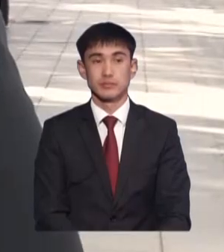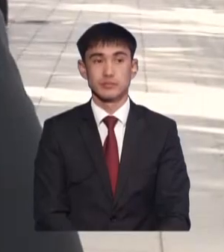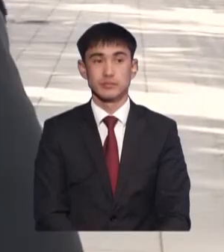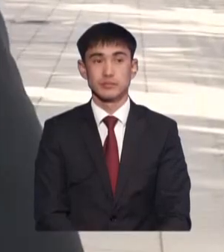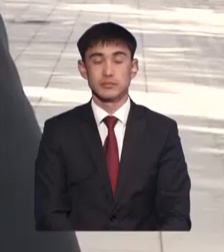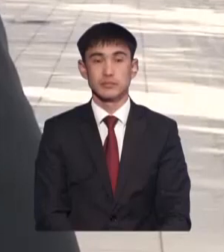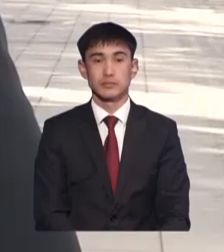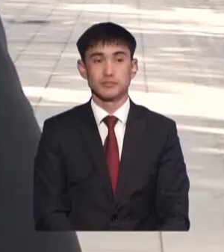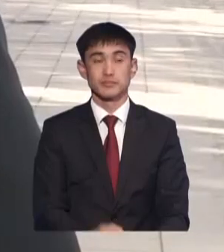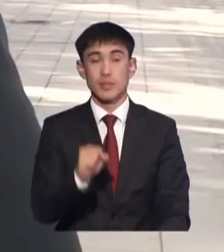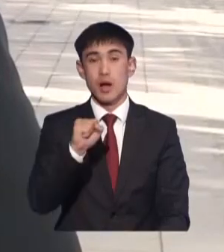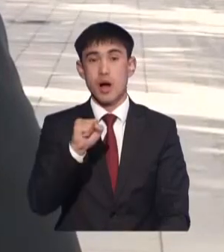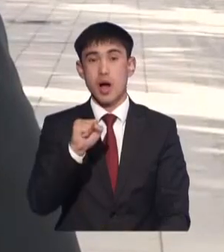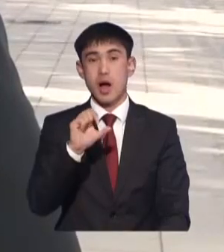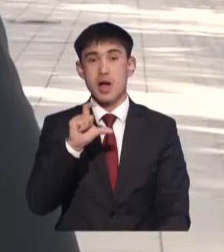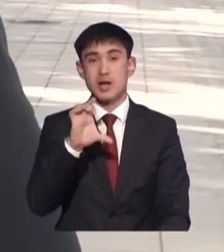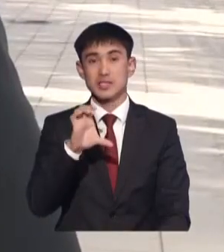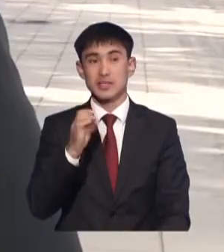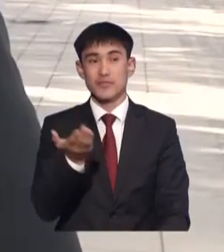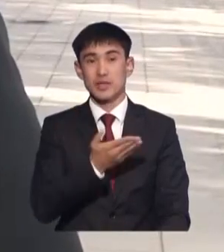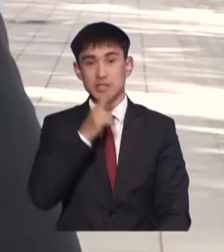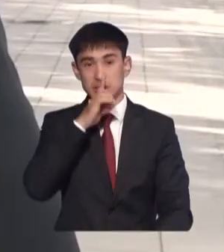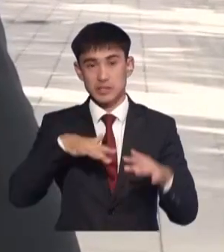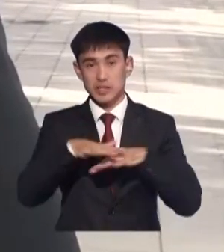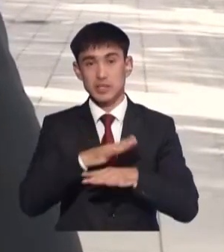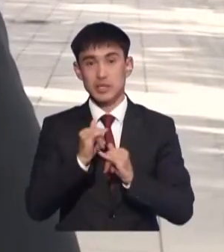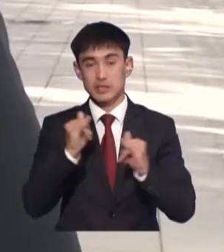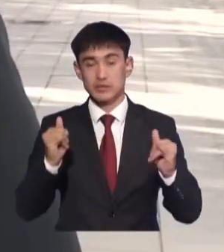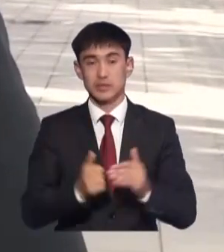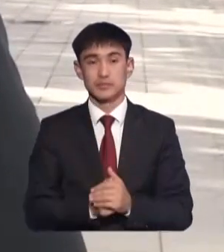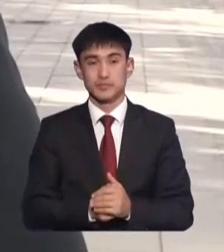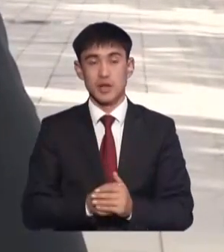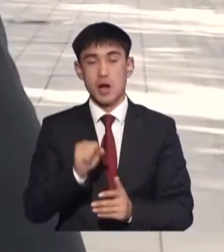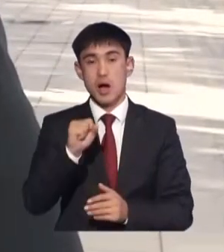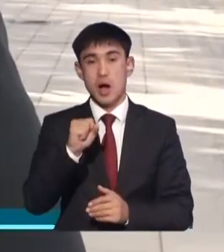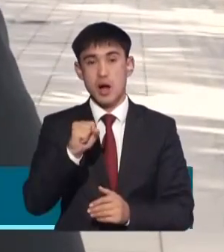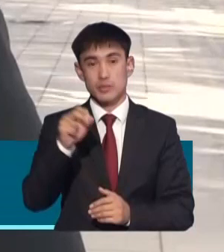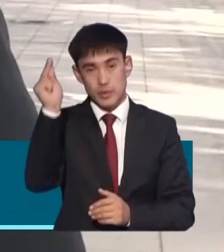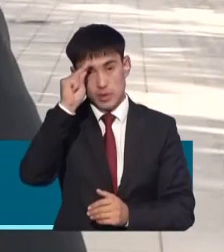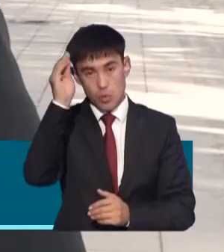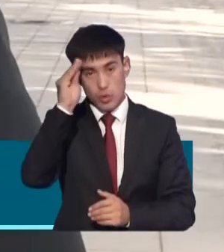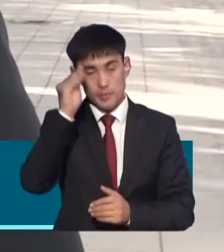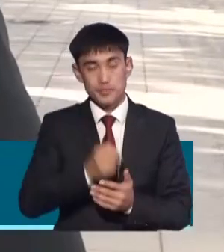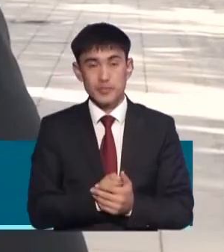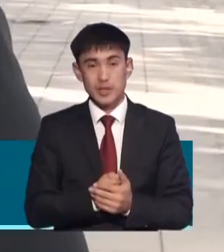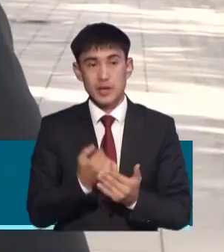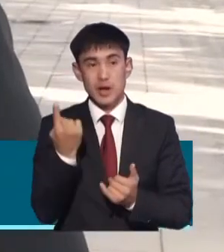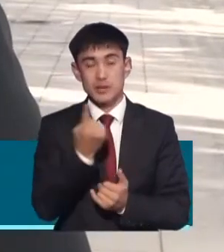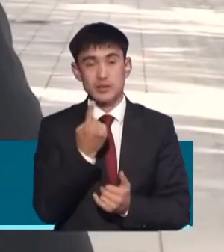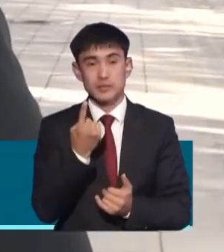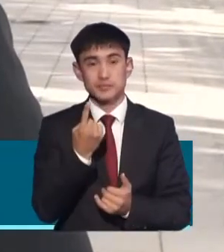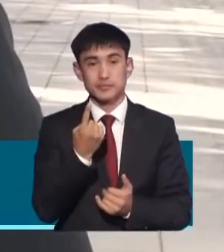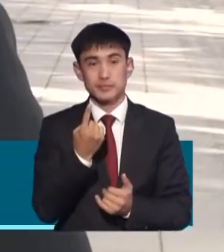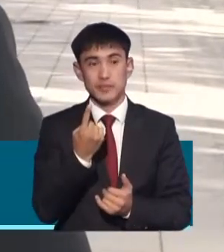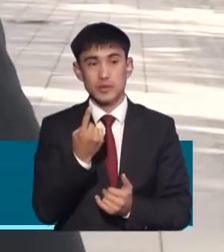То есть атомная промышленность в нашей стране достаточно развита, как и атомная наука. Одна вещь, которой у